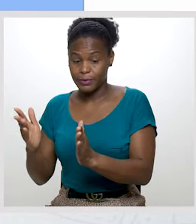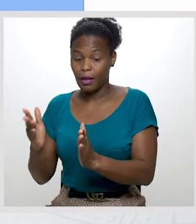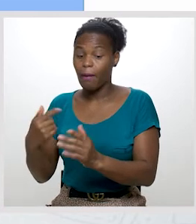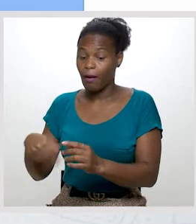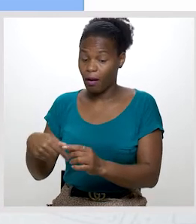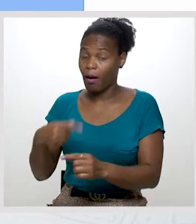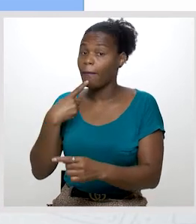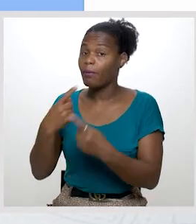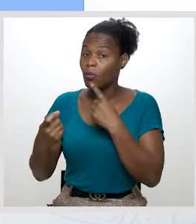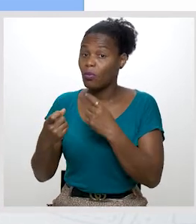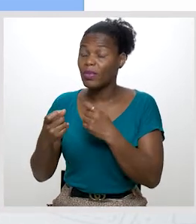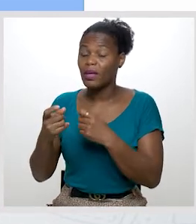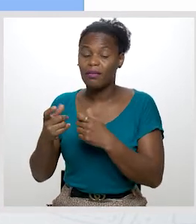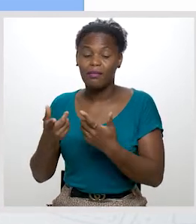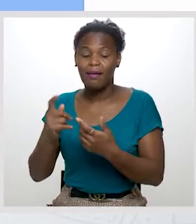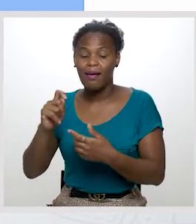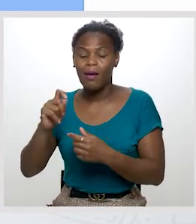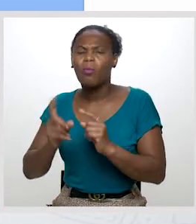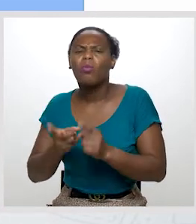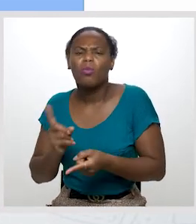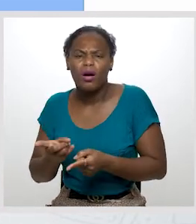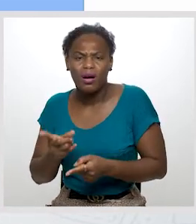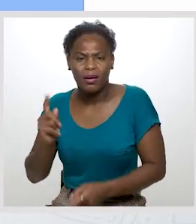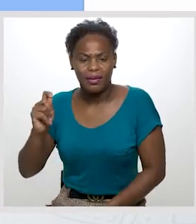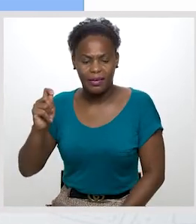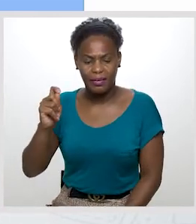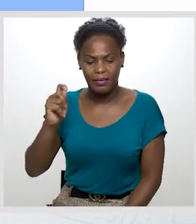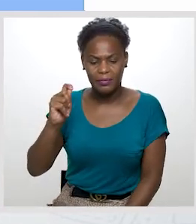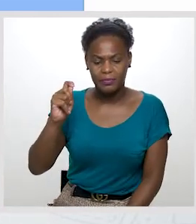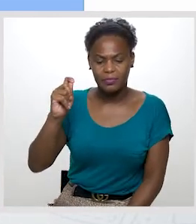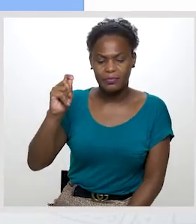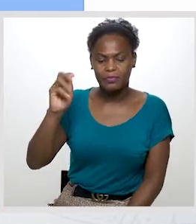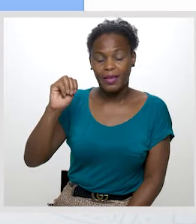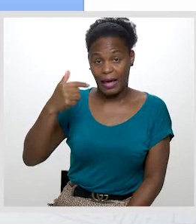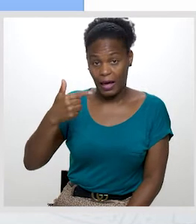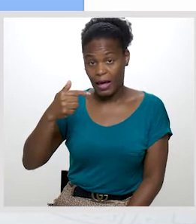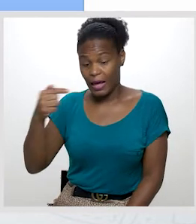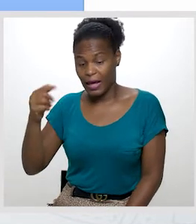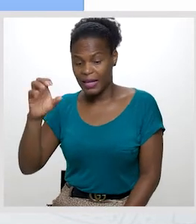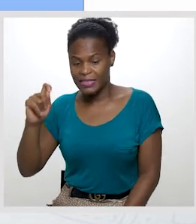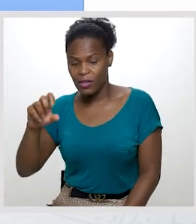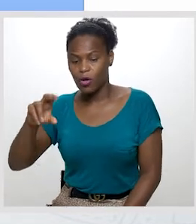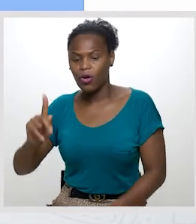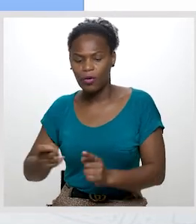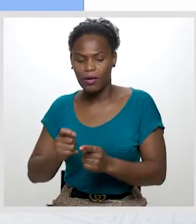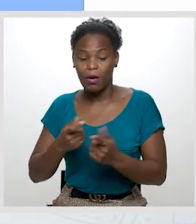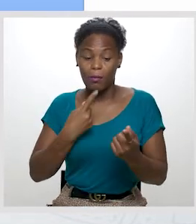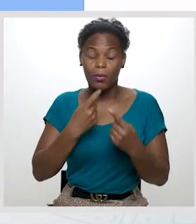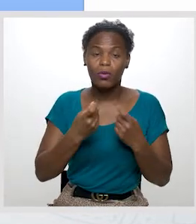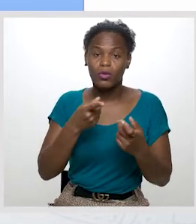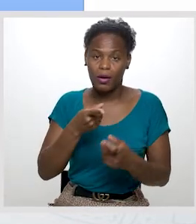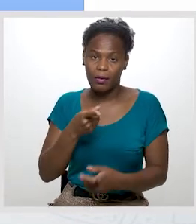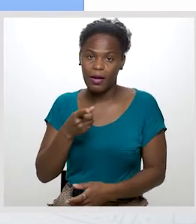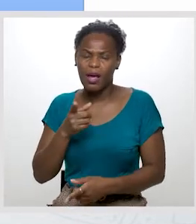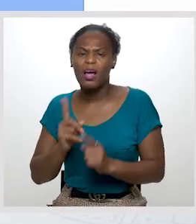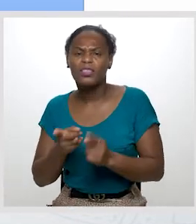du tableau, tu as question avec est-ce que. Donc, la première question, par exemple, qui était une question simple, tu pars quand